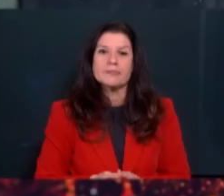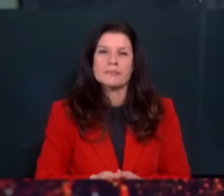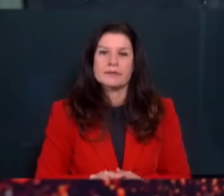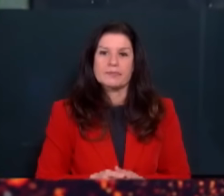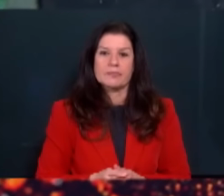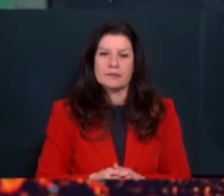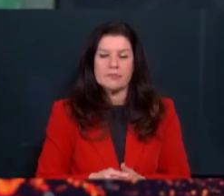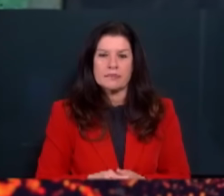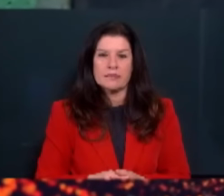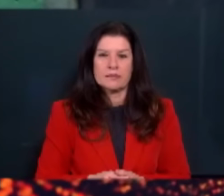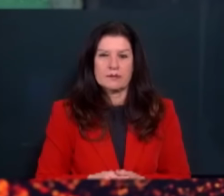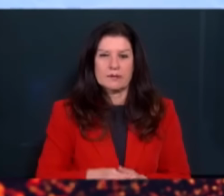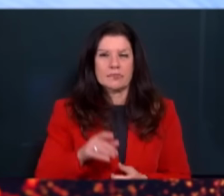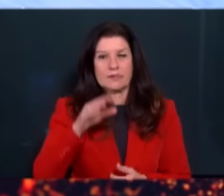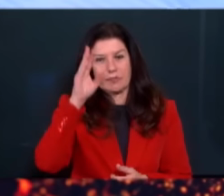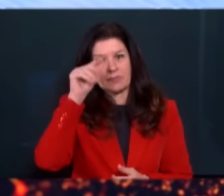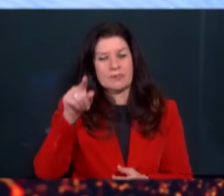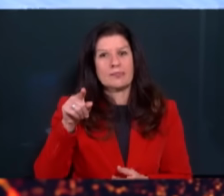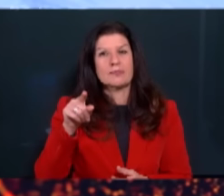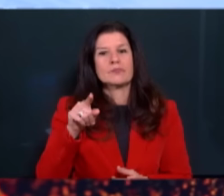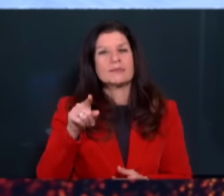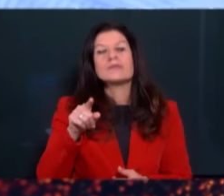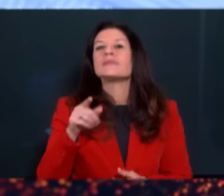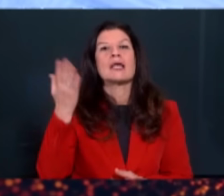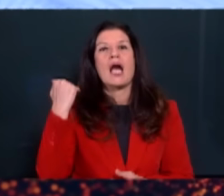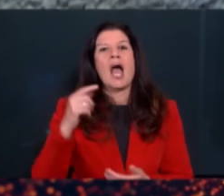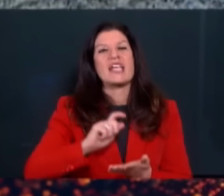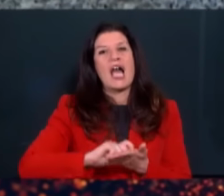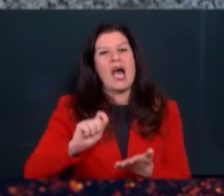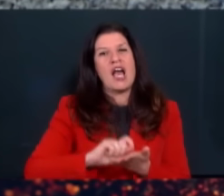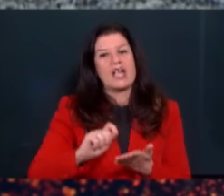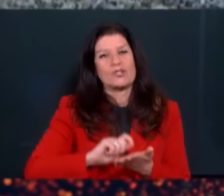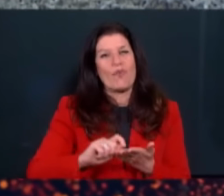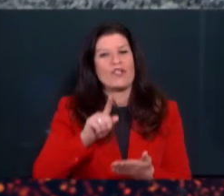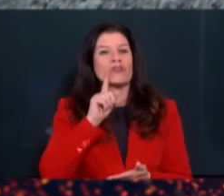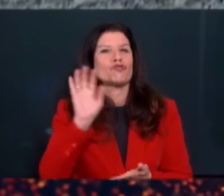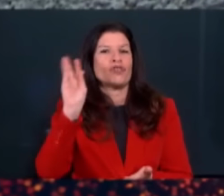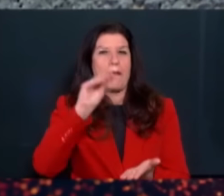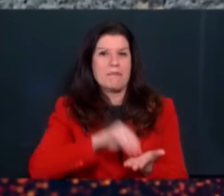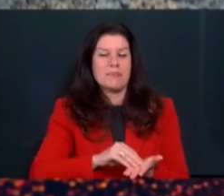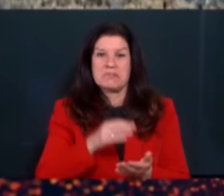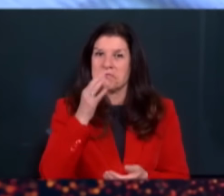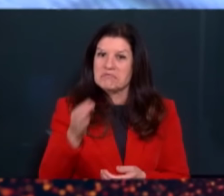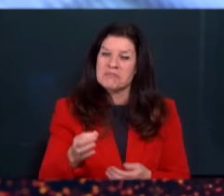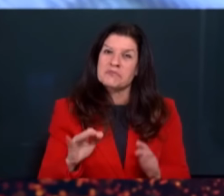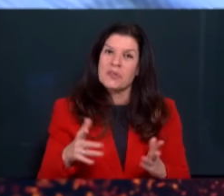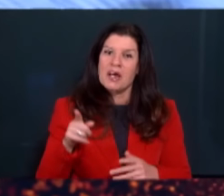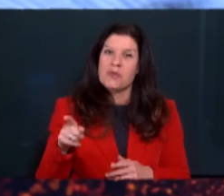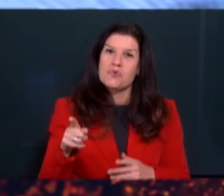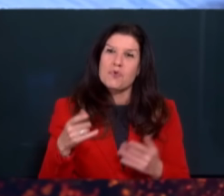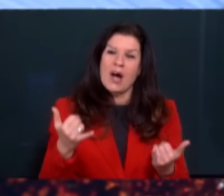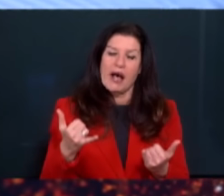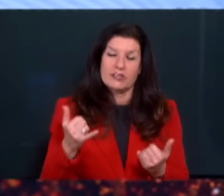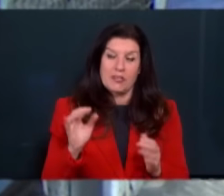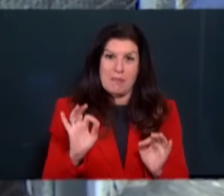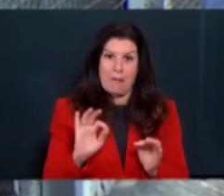שמואל יוסף פין היה סופר, הוא בלשן עברי. ואתה לא חושב שהוא קצת מתהפך בקברו, שמישהו יספר לו שם שיש רחוב של בתי